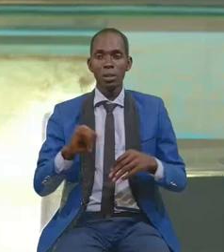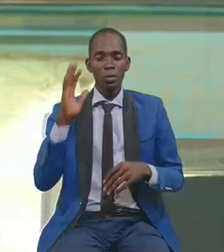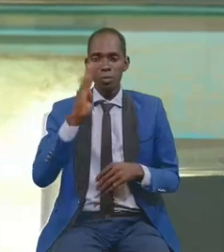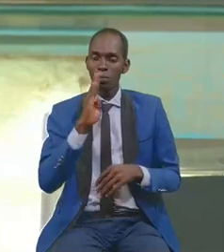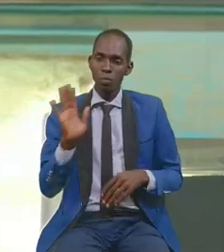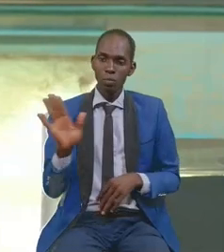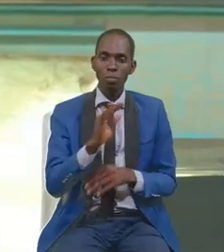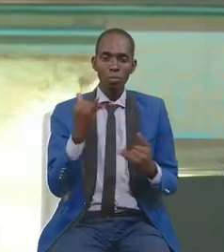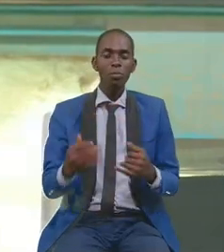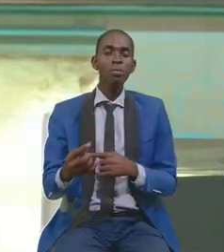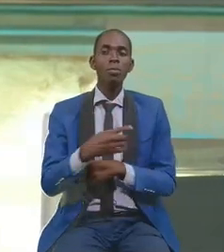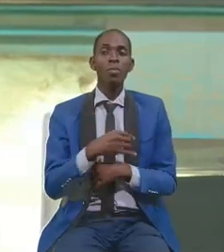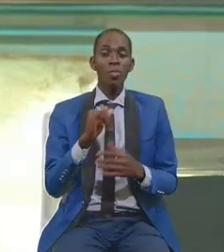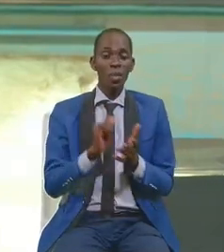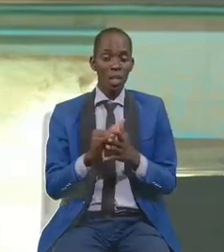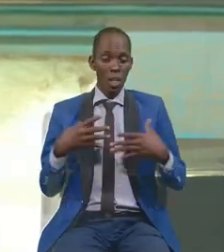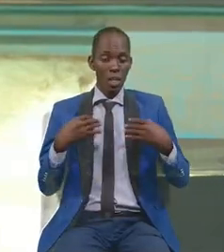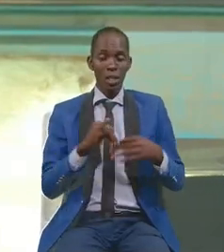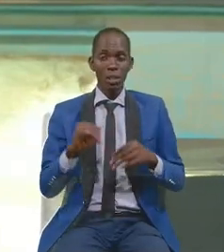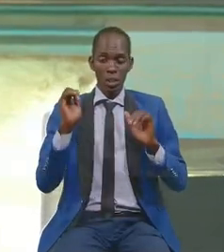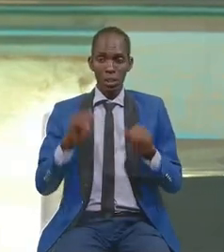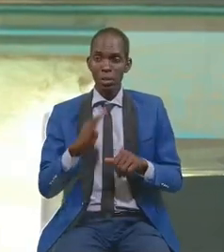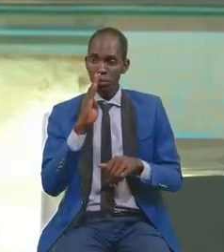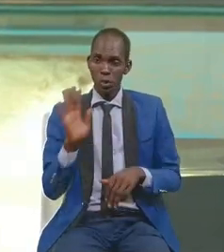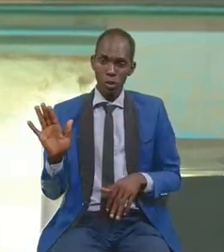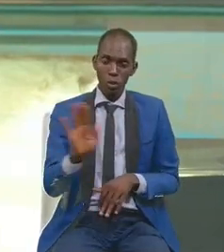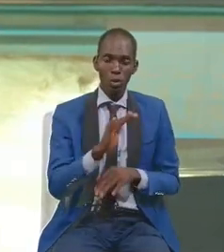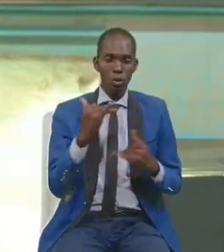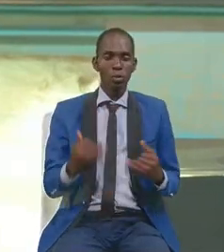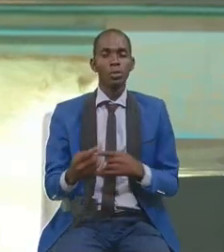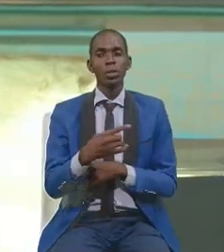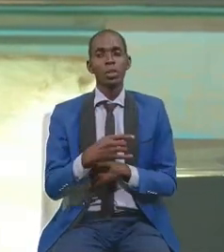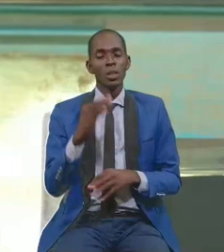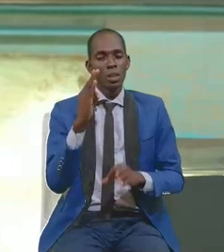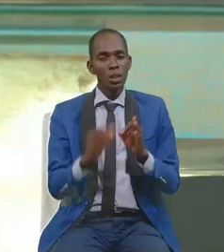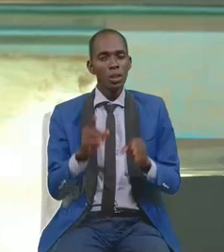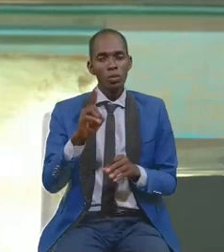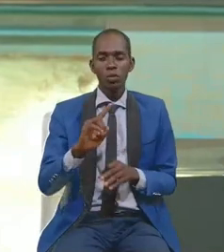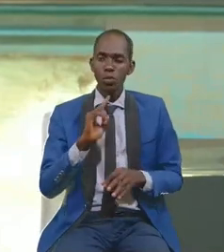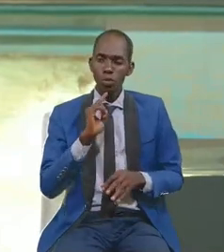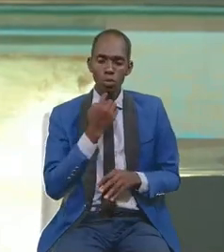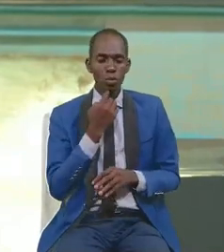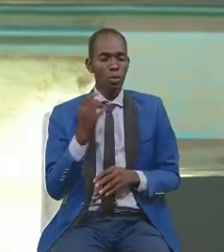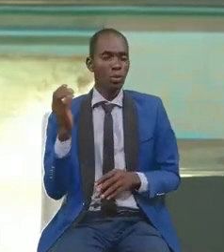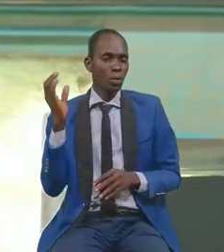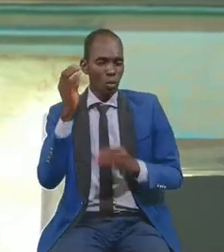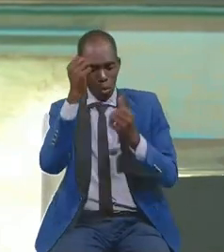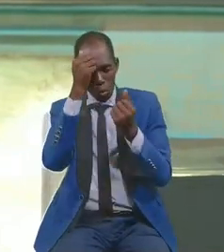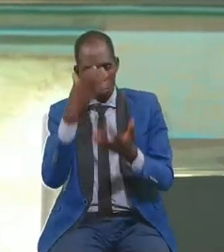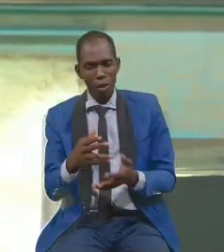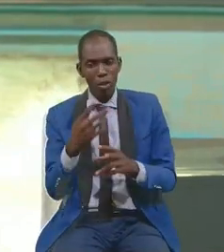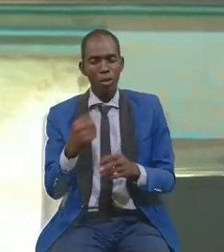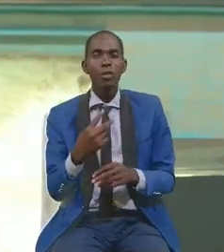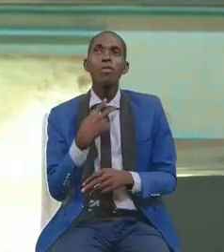guérison peut être la tienne ce jour. Si tu écoutes la voix de ma parole, je ne